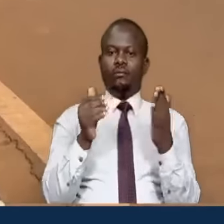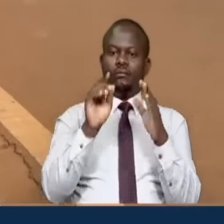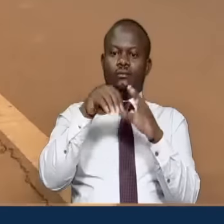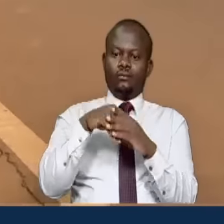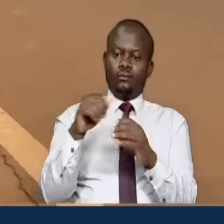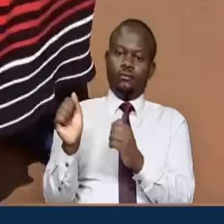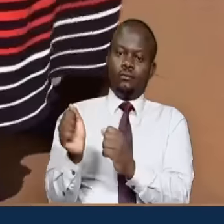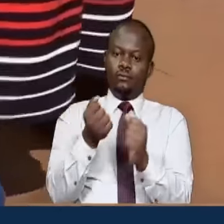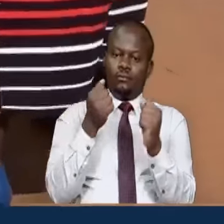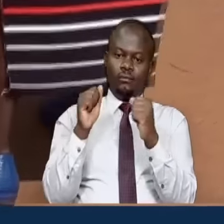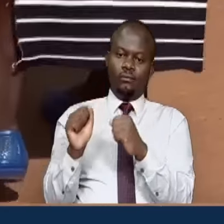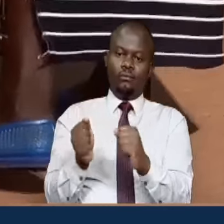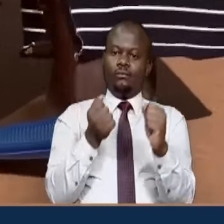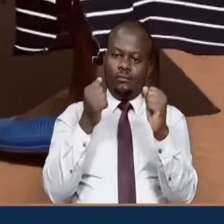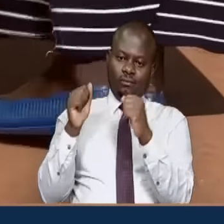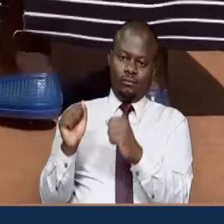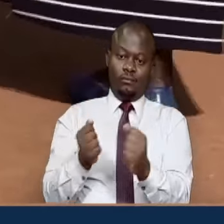gukubura umuhanda.